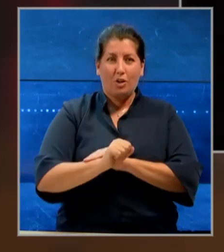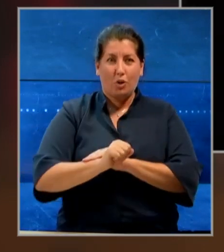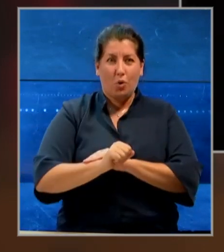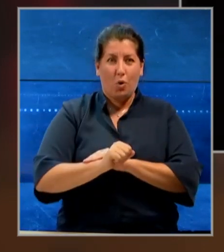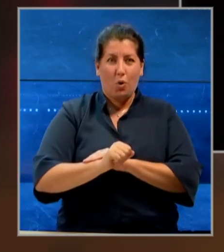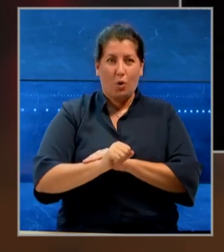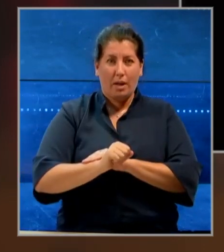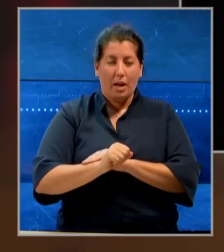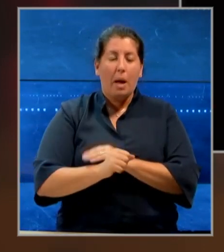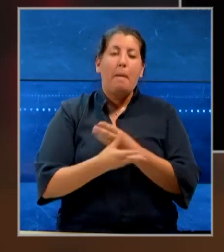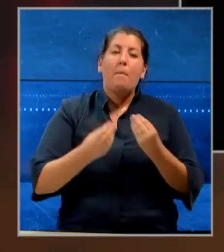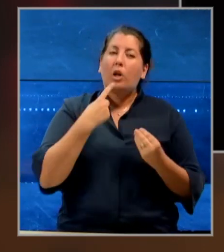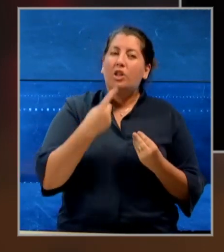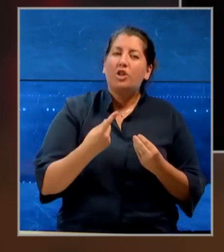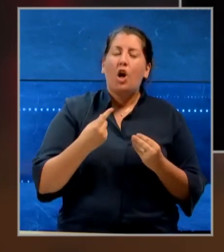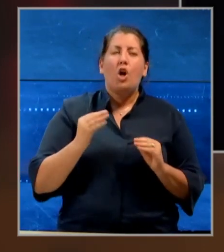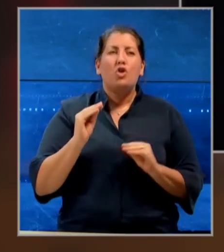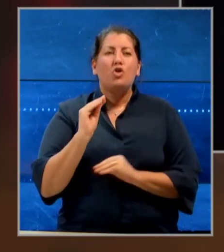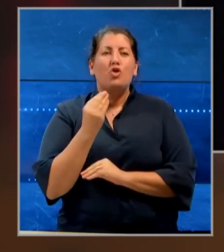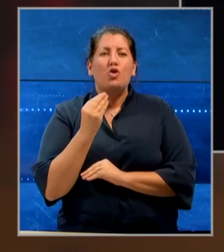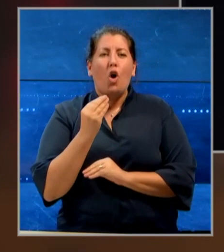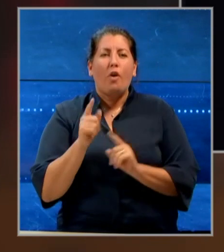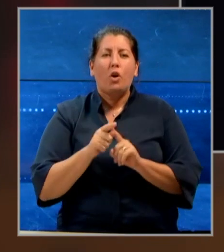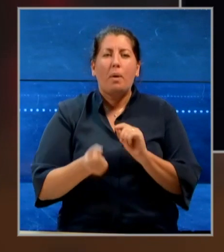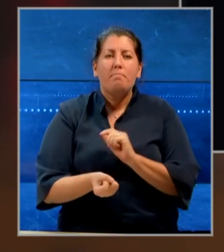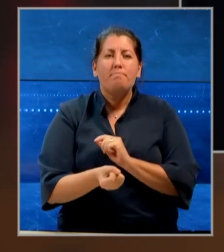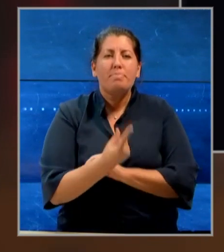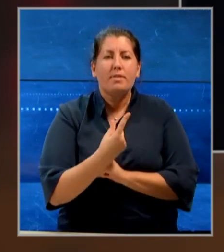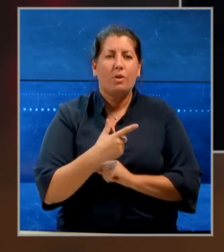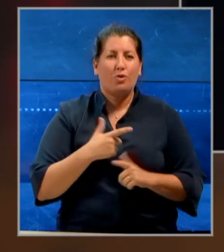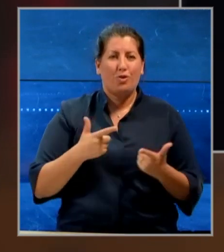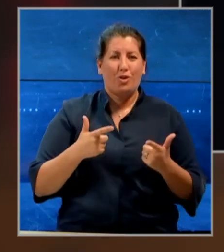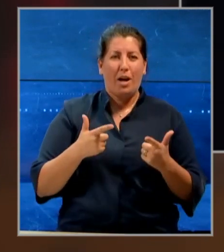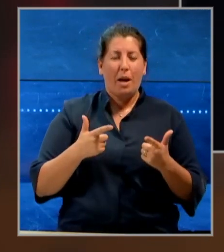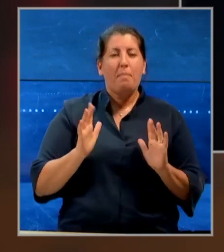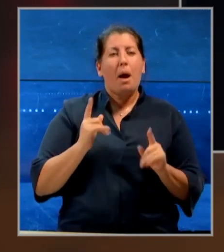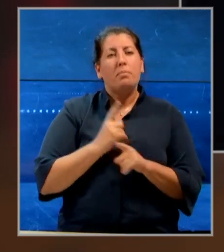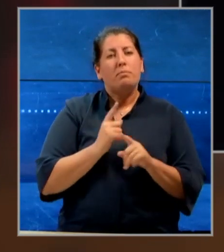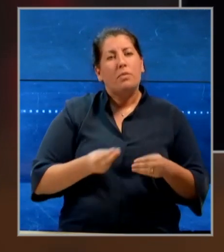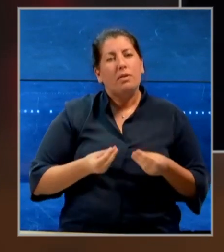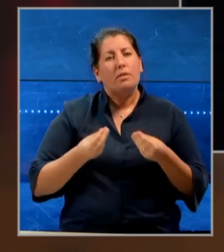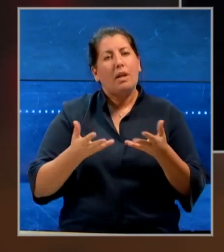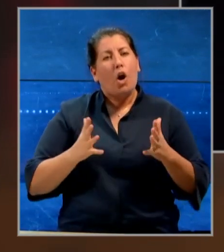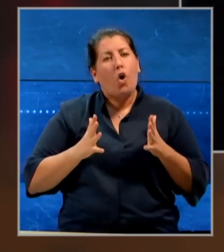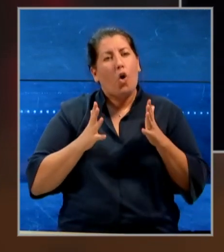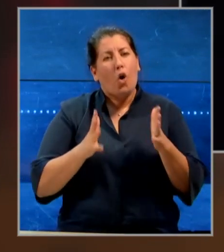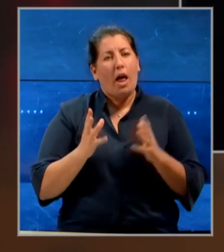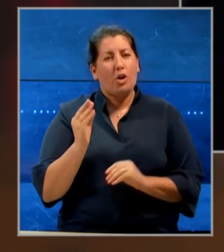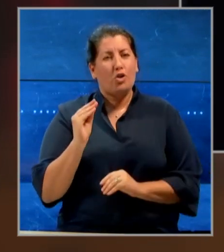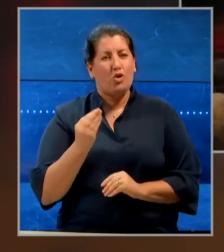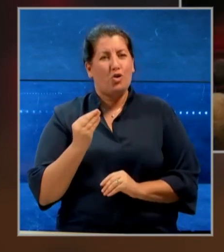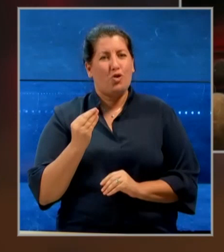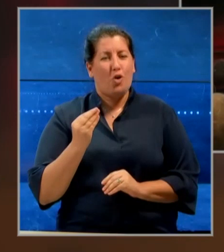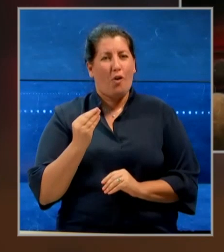non vengono fuori i giovani, ma no. C'è nelle società questo coraggio di far giocare, ovviamente anche per a volte esigenze